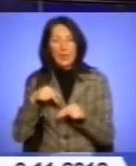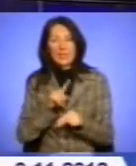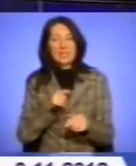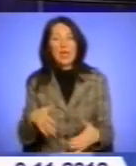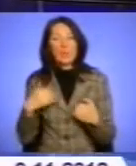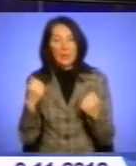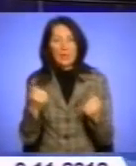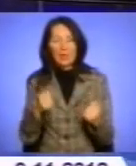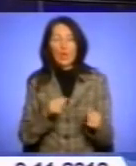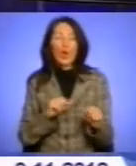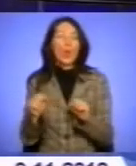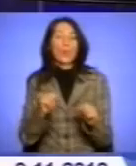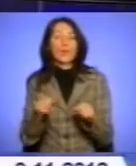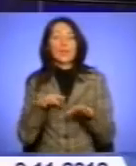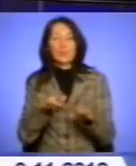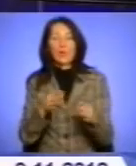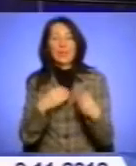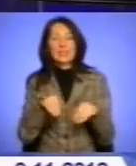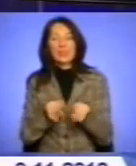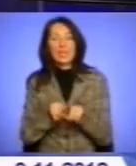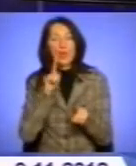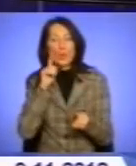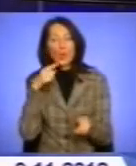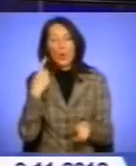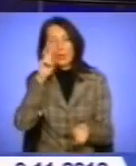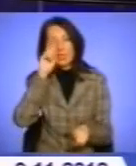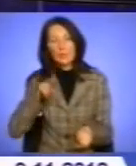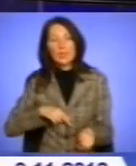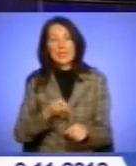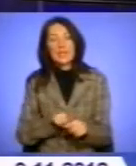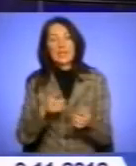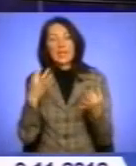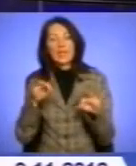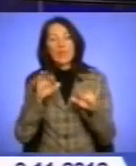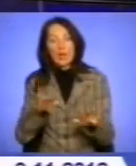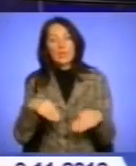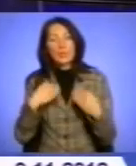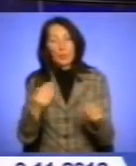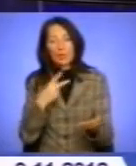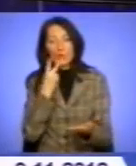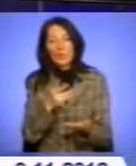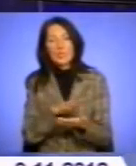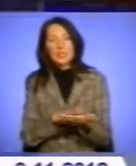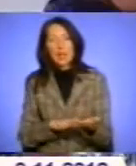підтримки управління у справах сім'ї та молоді облдержадміністрації. Які вакансії пропонуватимуть – дивіться далі.